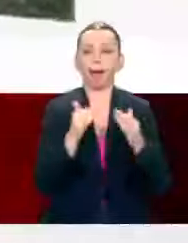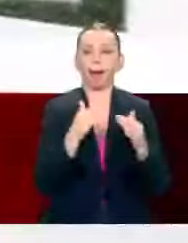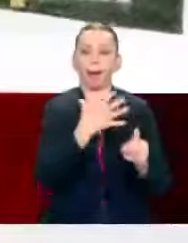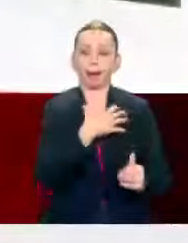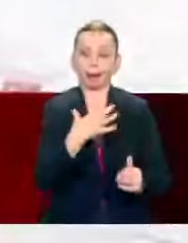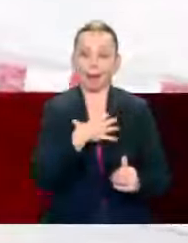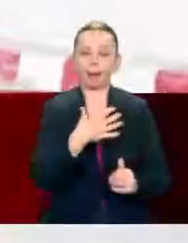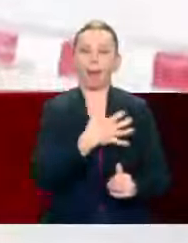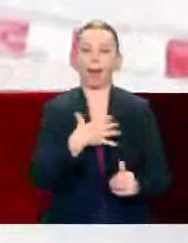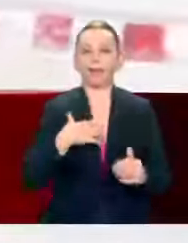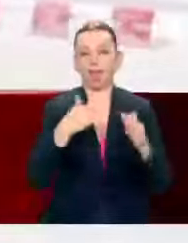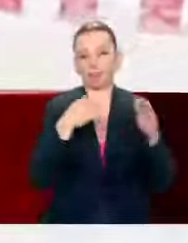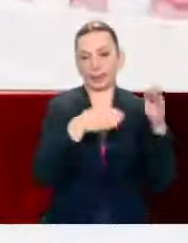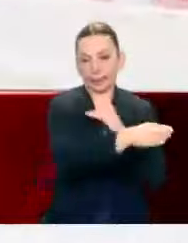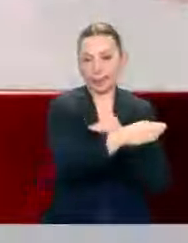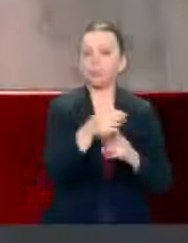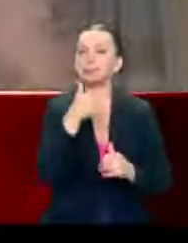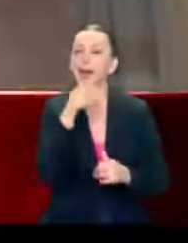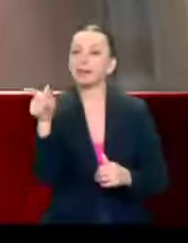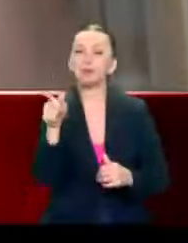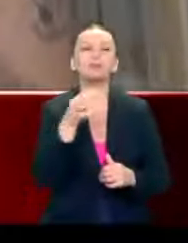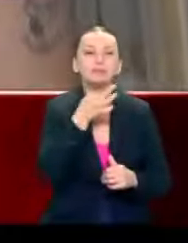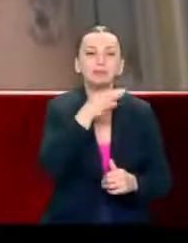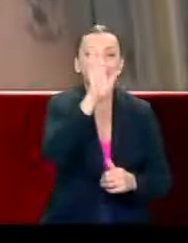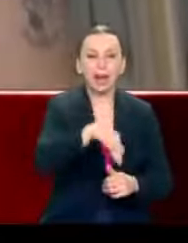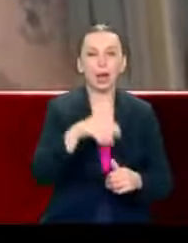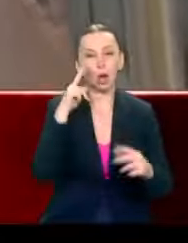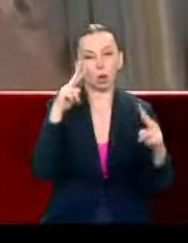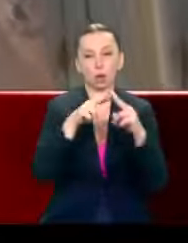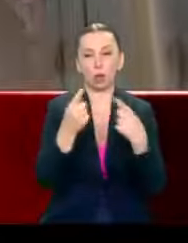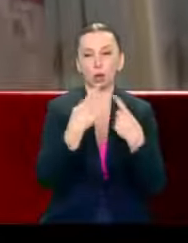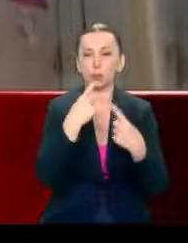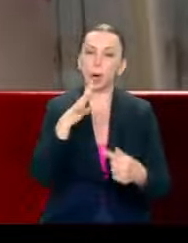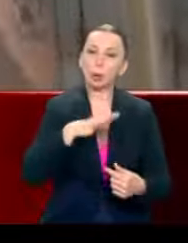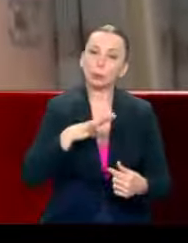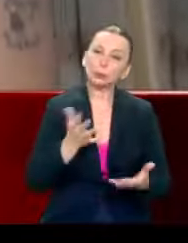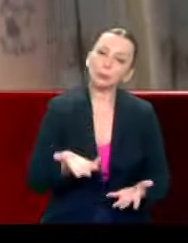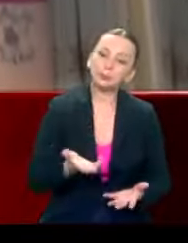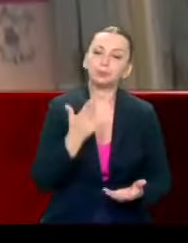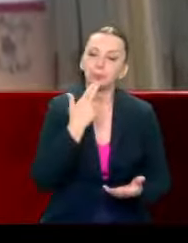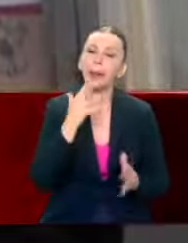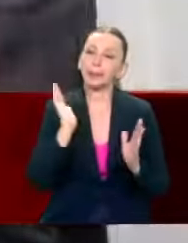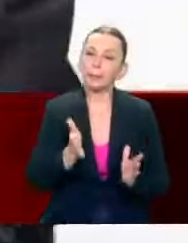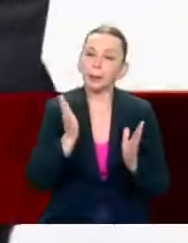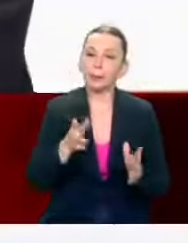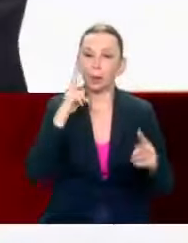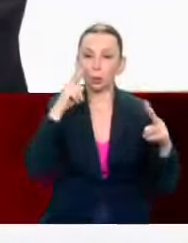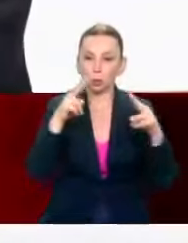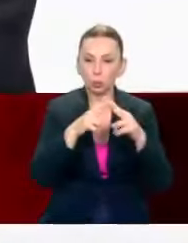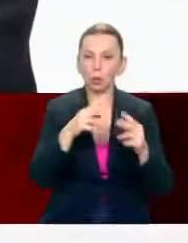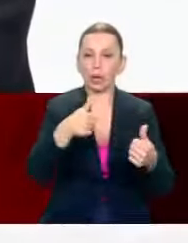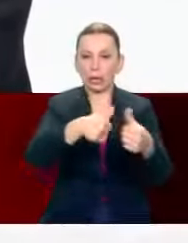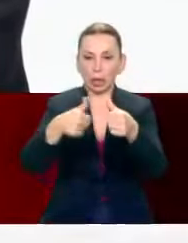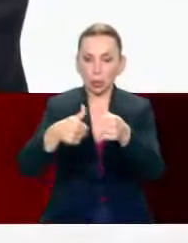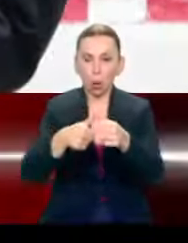konuşma bahanesiyle eşini sitenin bahçesine çağırdı. Kadın görüşmek istememiş ama yine ailelerin zoruyla mı ne görüşmüş. Çift bir süre